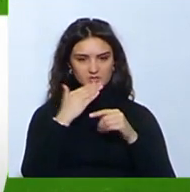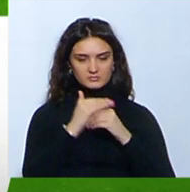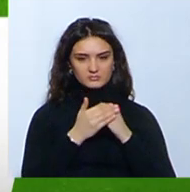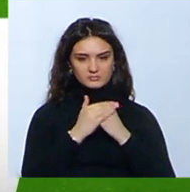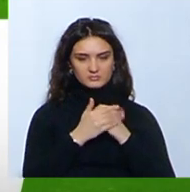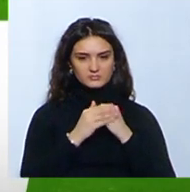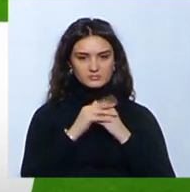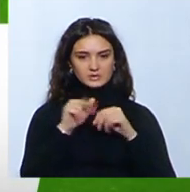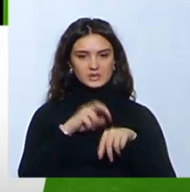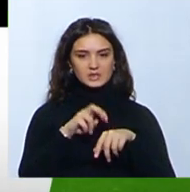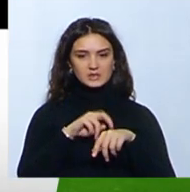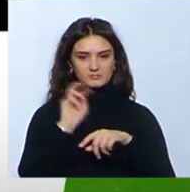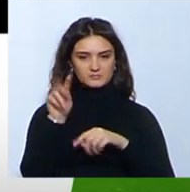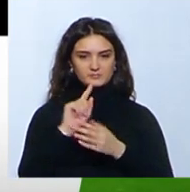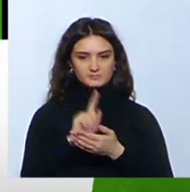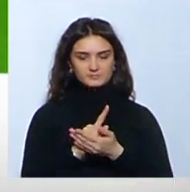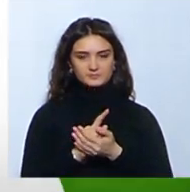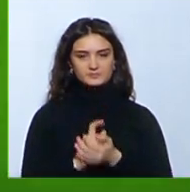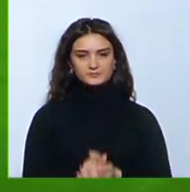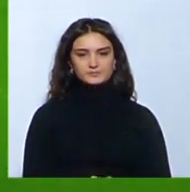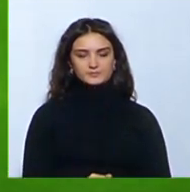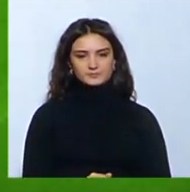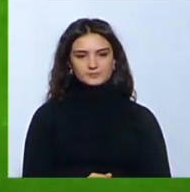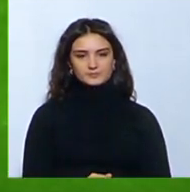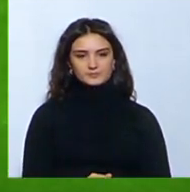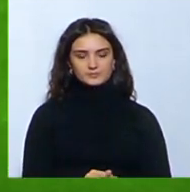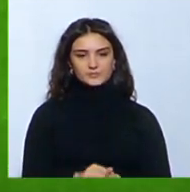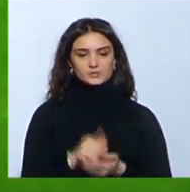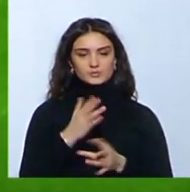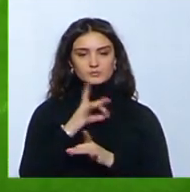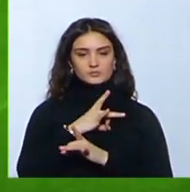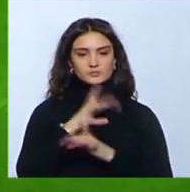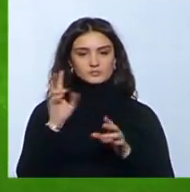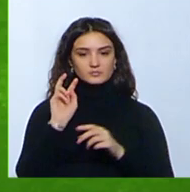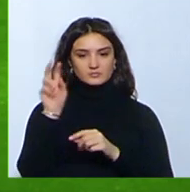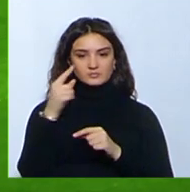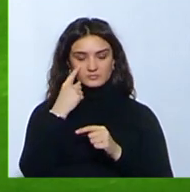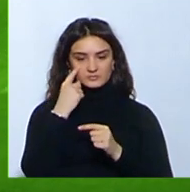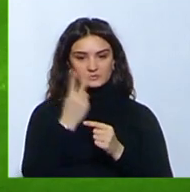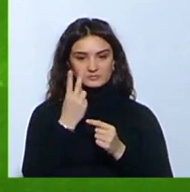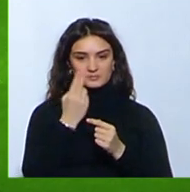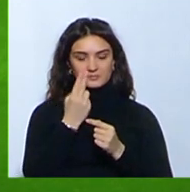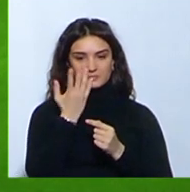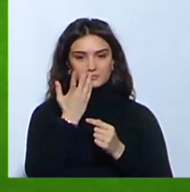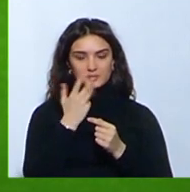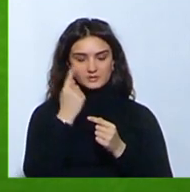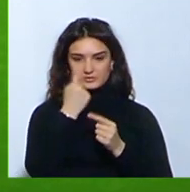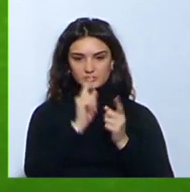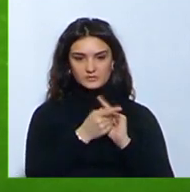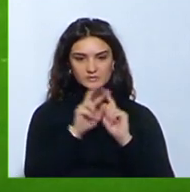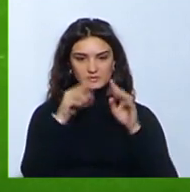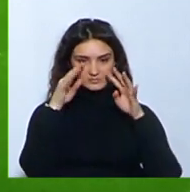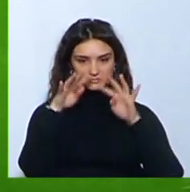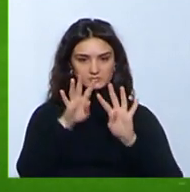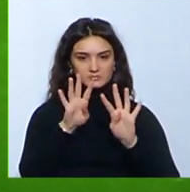წყლით და ექიმთან კონსულტაცია. თუ წვეულებაზე წასასვლელად თვალის ფერის შეცვლა და წამწამების